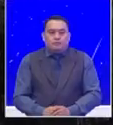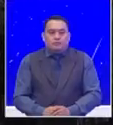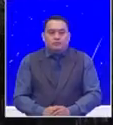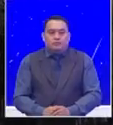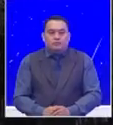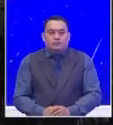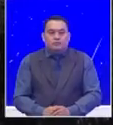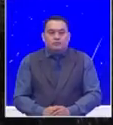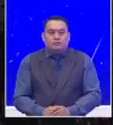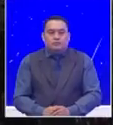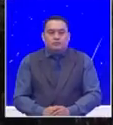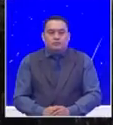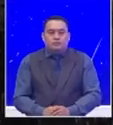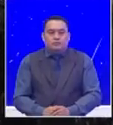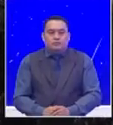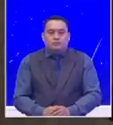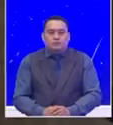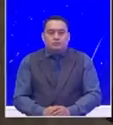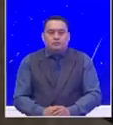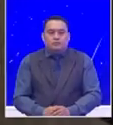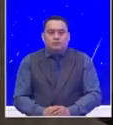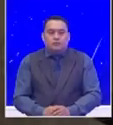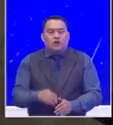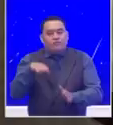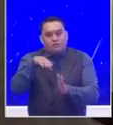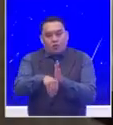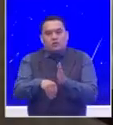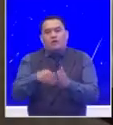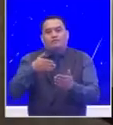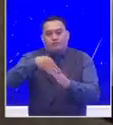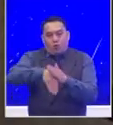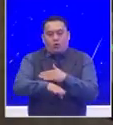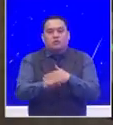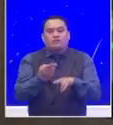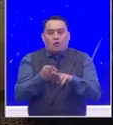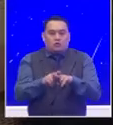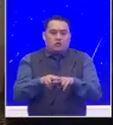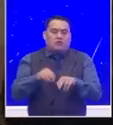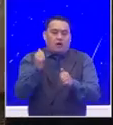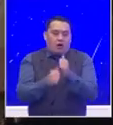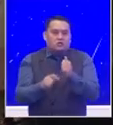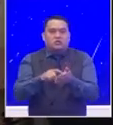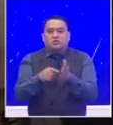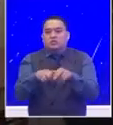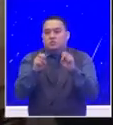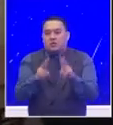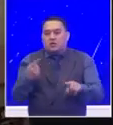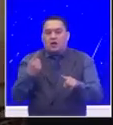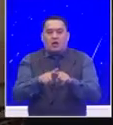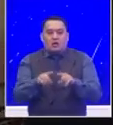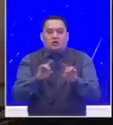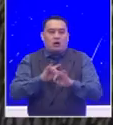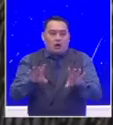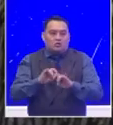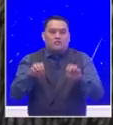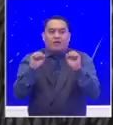вот второй, вот третий, вот четвертый. Это вход, подъезд, вход, подъезд, вход, подъезд, вход, подъезд, каждый. Специалисты IT-технологий рассказывают